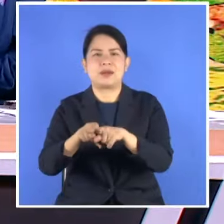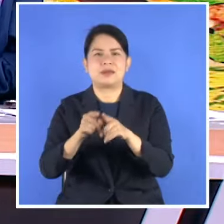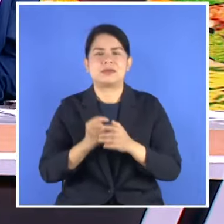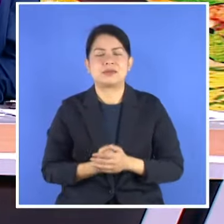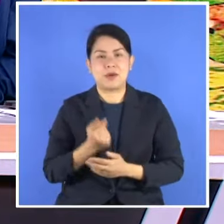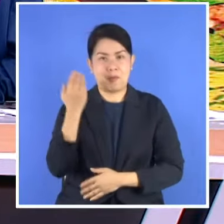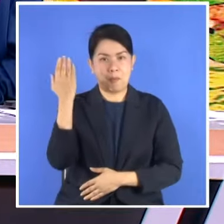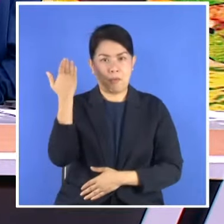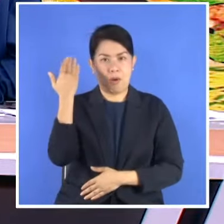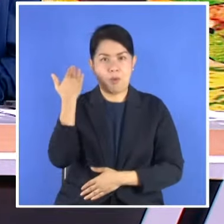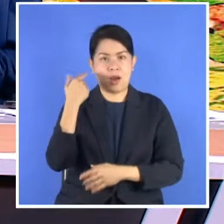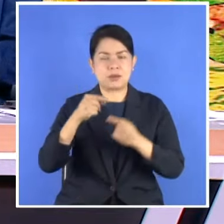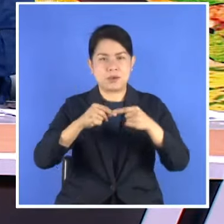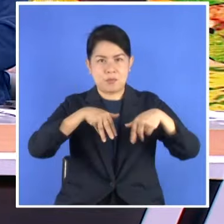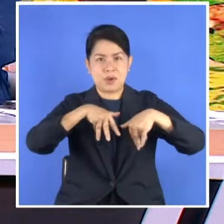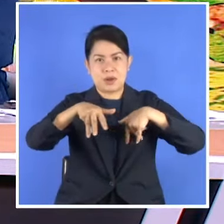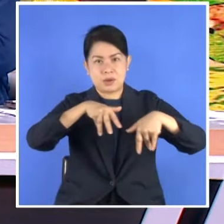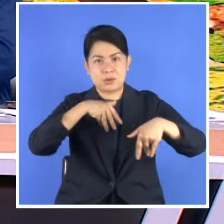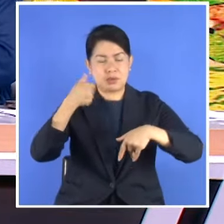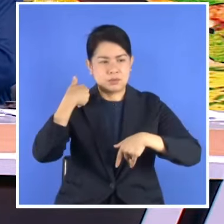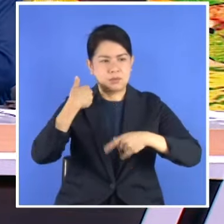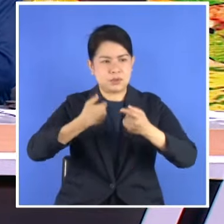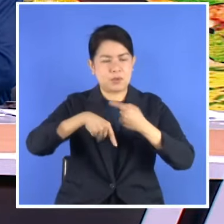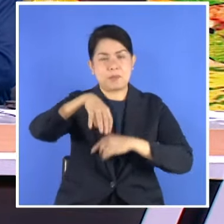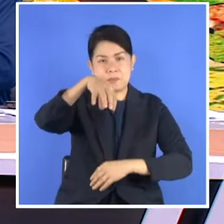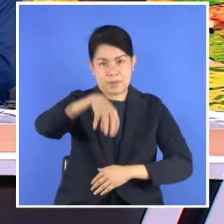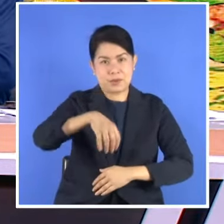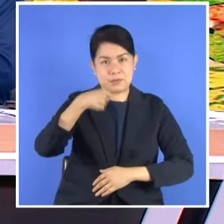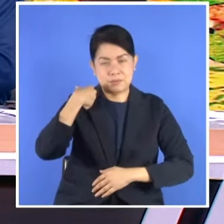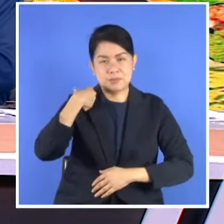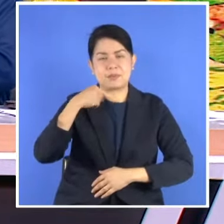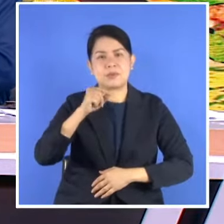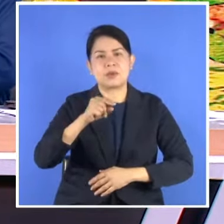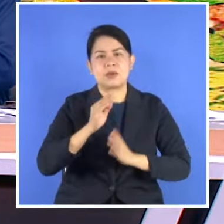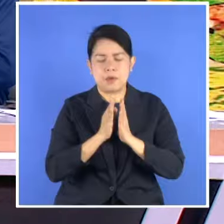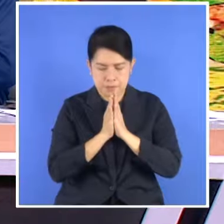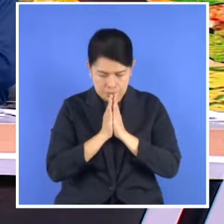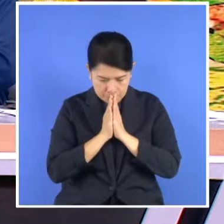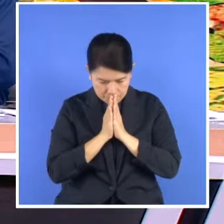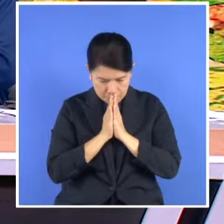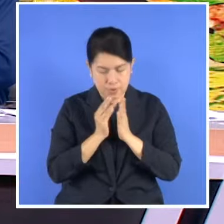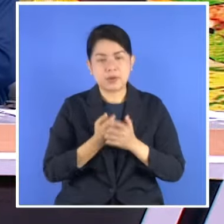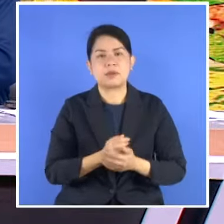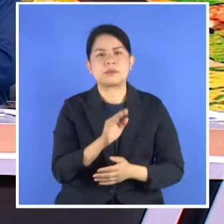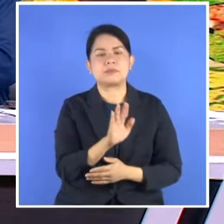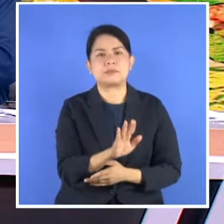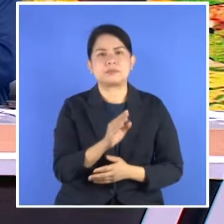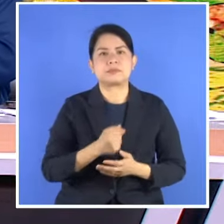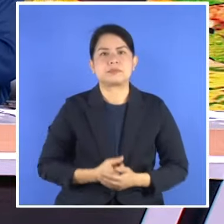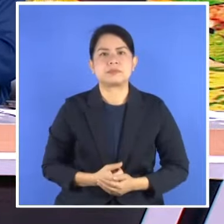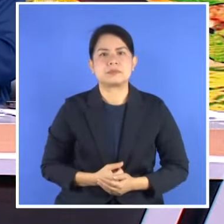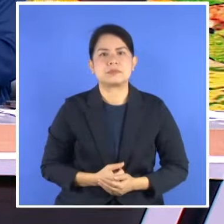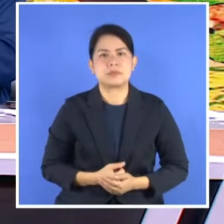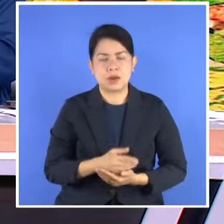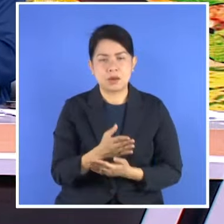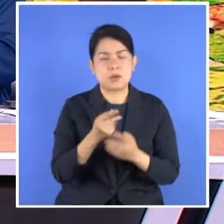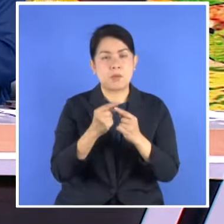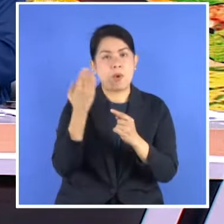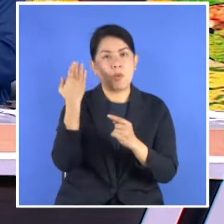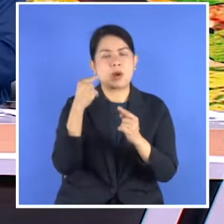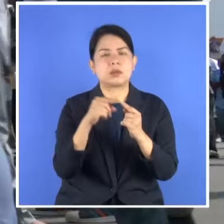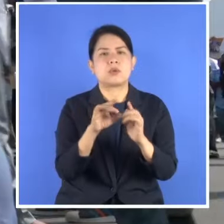พุทธศาสนิกชนก็เดินทางไปสักการะนะครับเพระบรมสารีริกธาตุและก็พระอรหันตธาตุในวันสุดท้ายเมื่อวานนี้